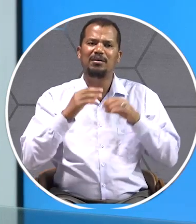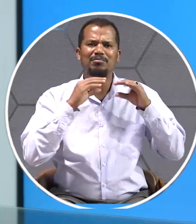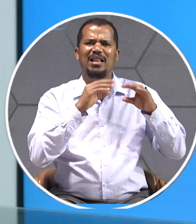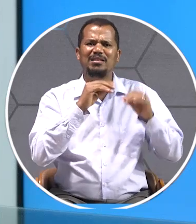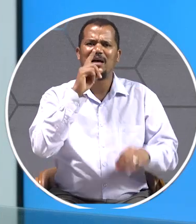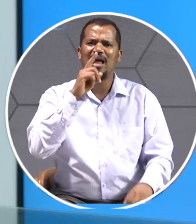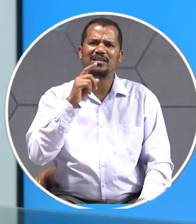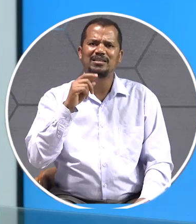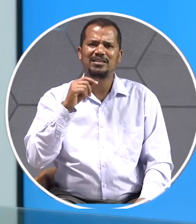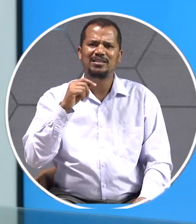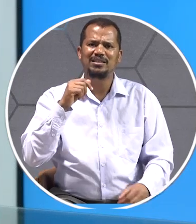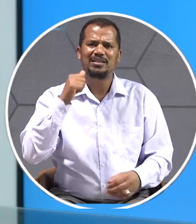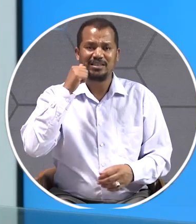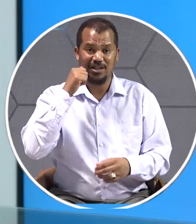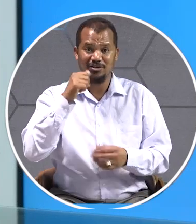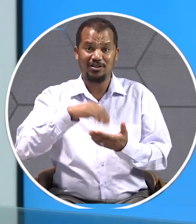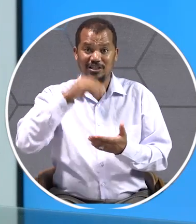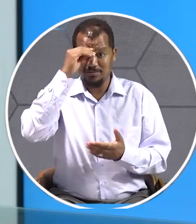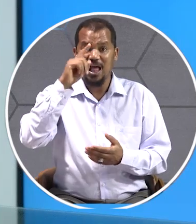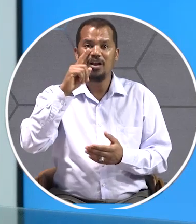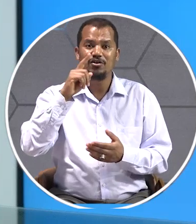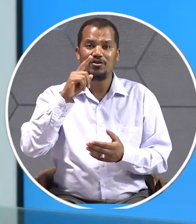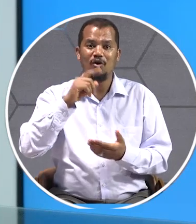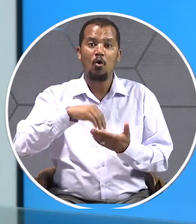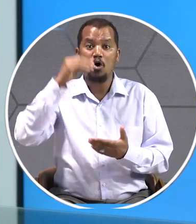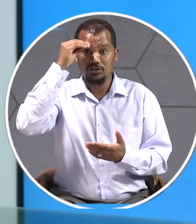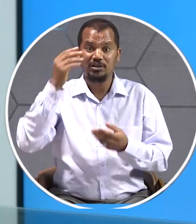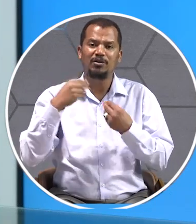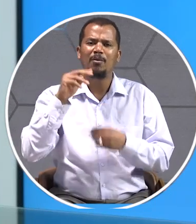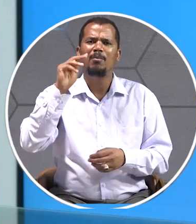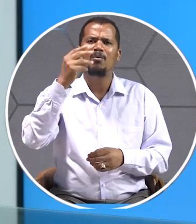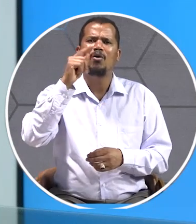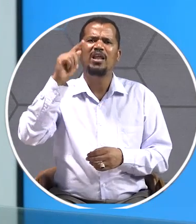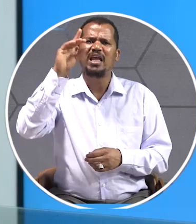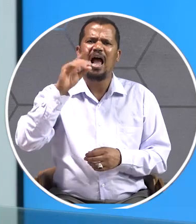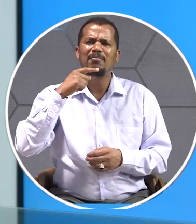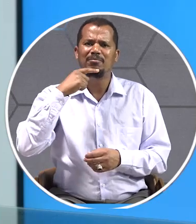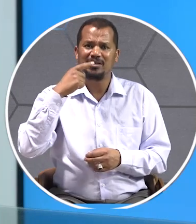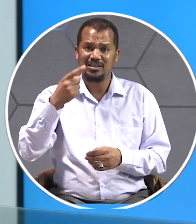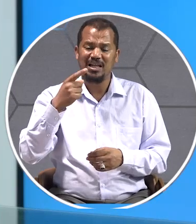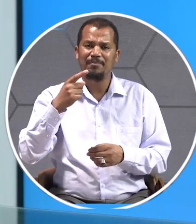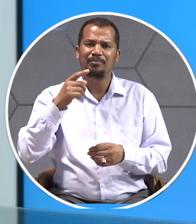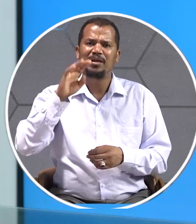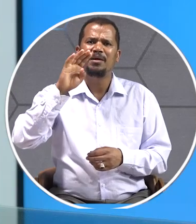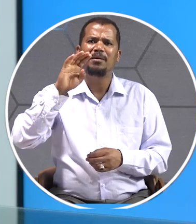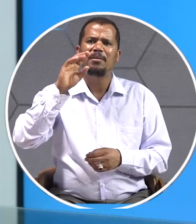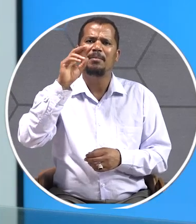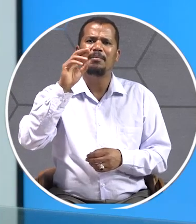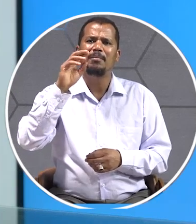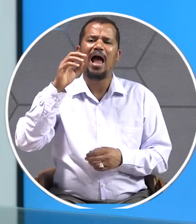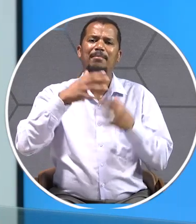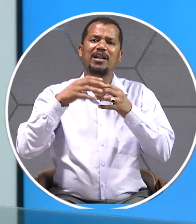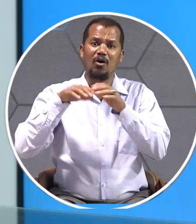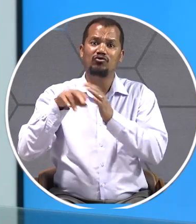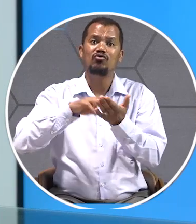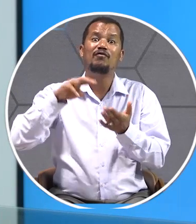የምታስተምር አንድ ለኮርስም የሰጠችን ሞኒካ የምትባል የቤንትሌ ዩኒቨርሲቲ ፕሮፌሰር